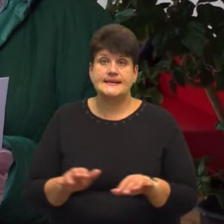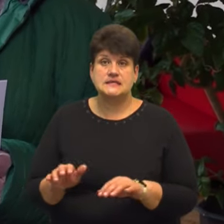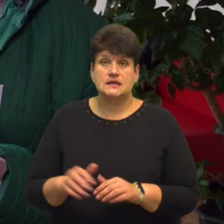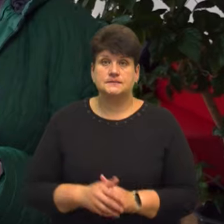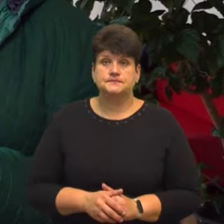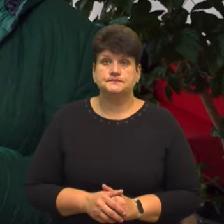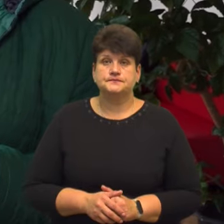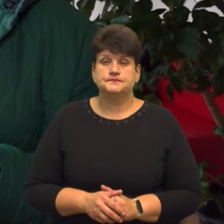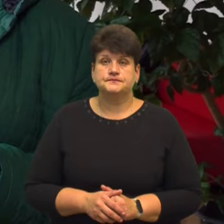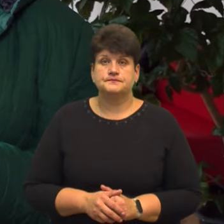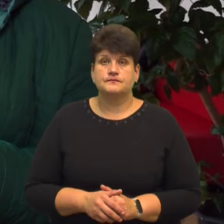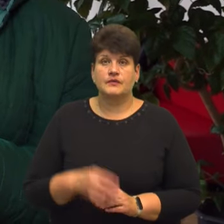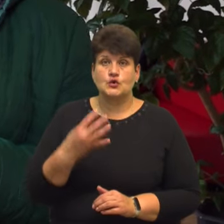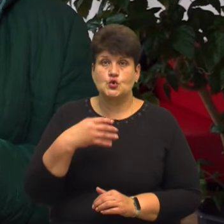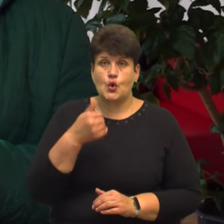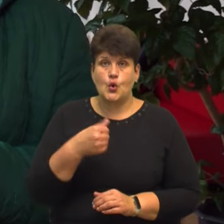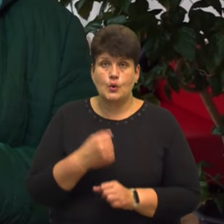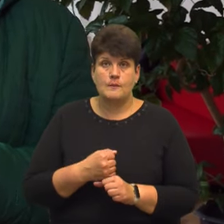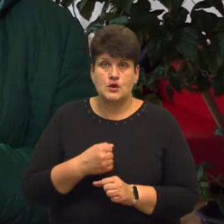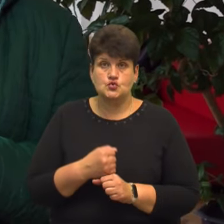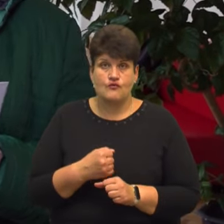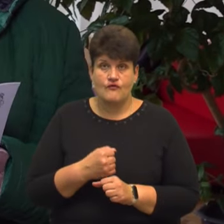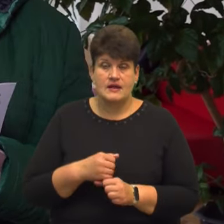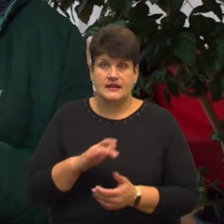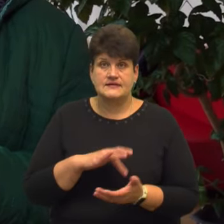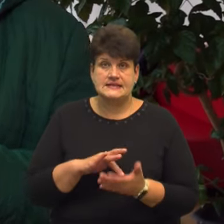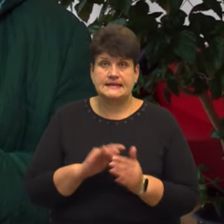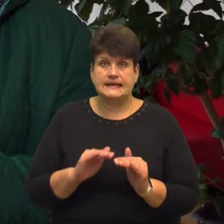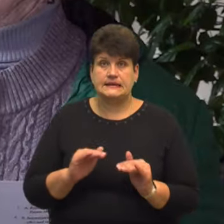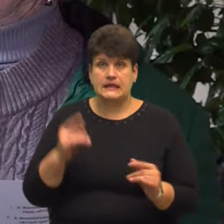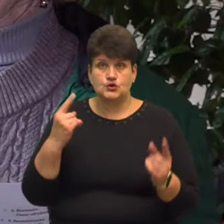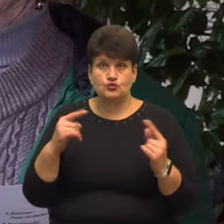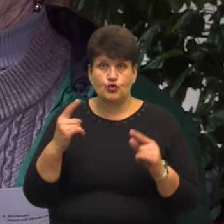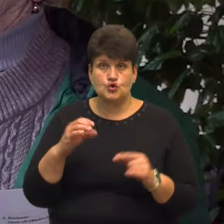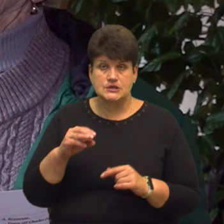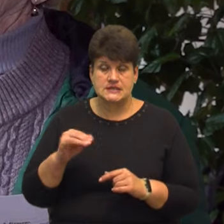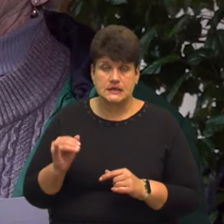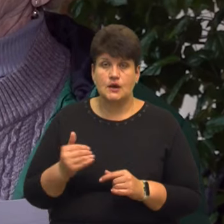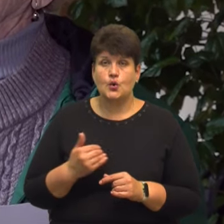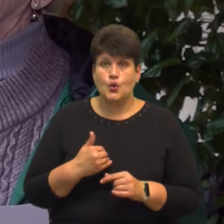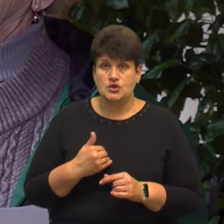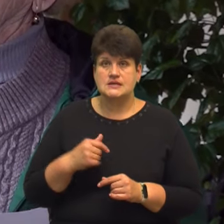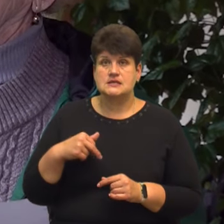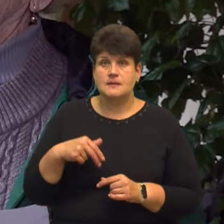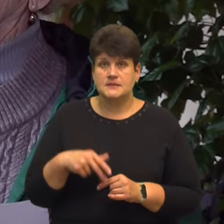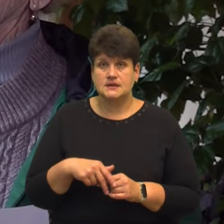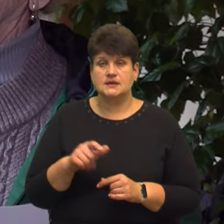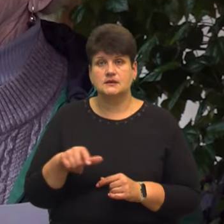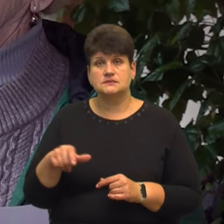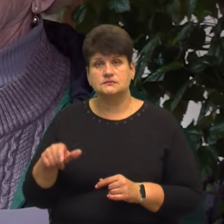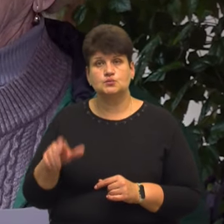піаністка 40 років пропрацювала дитячої творчості хочеться десь піти між люди послухати